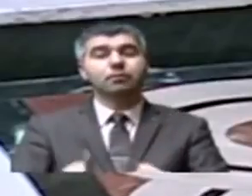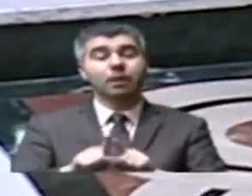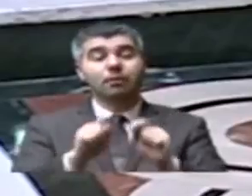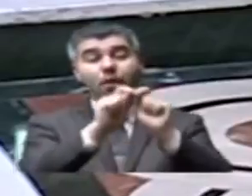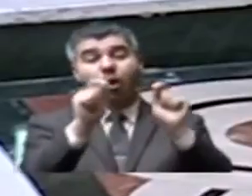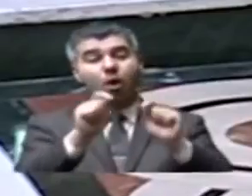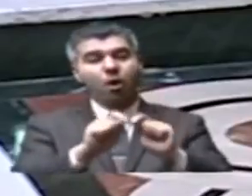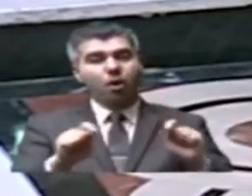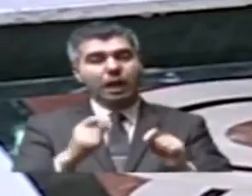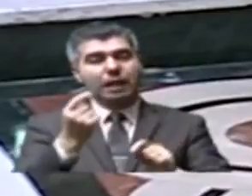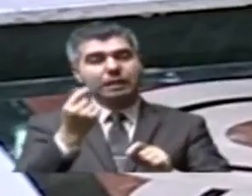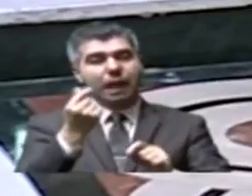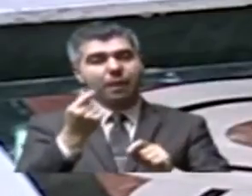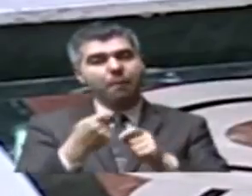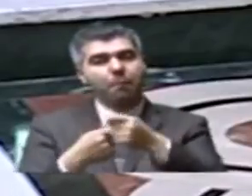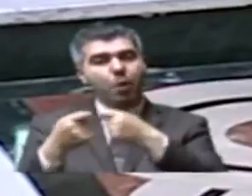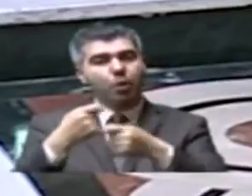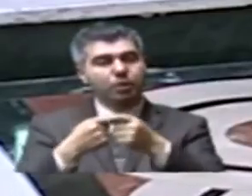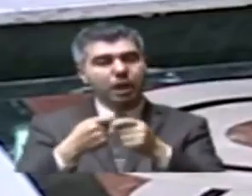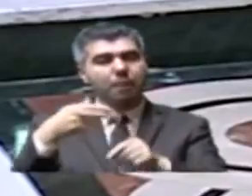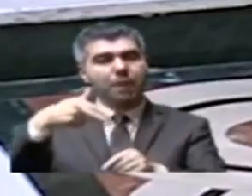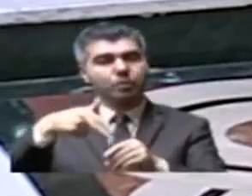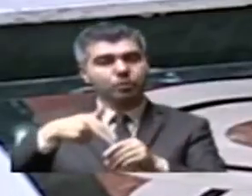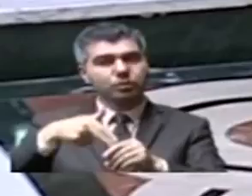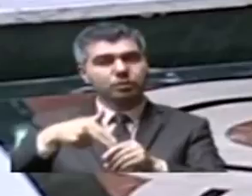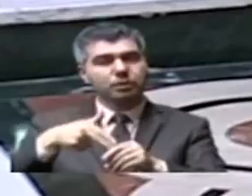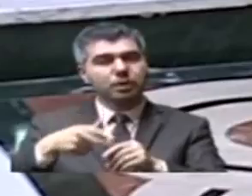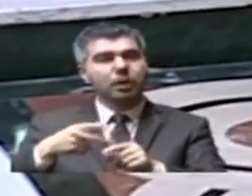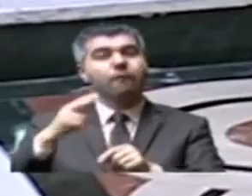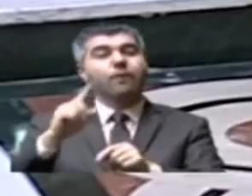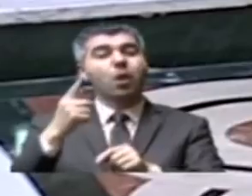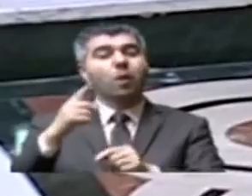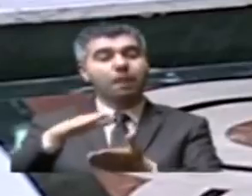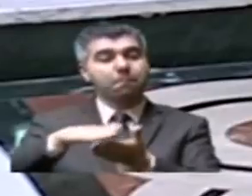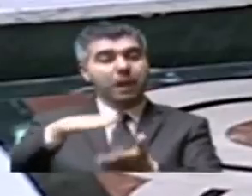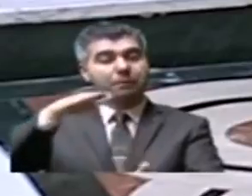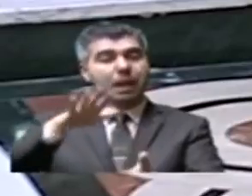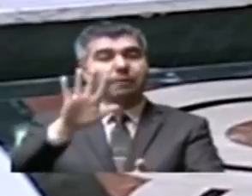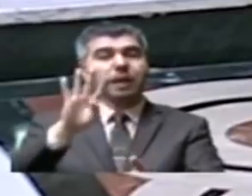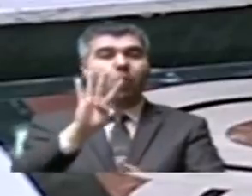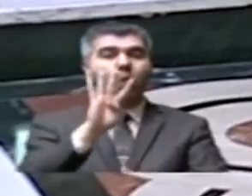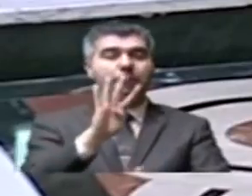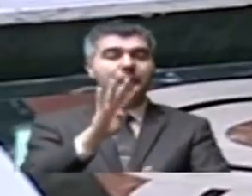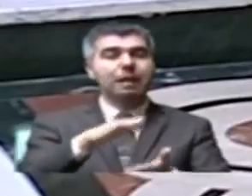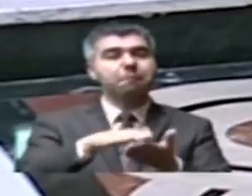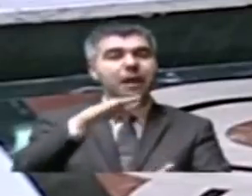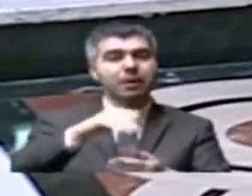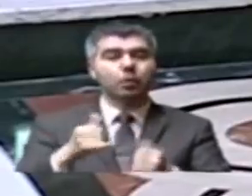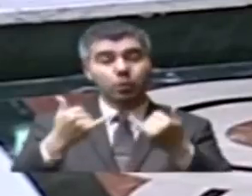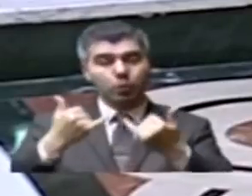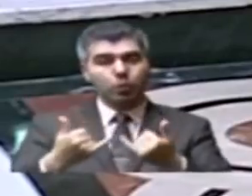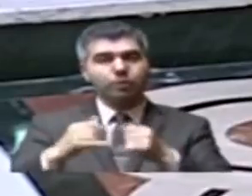تحررت هاد الأسعار، البترول كان ب 45 دولار للباريل،